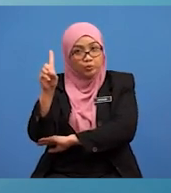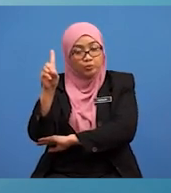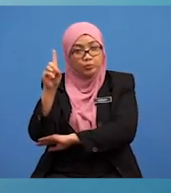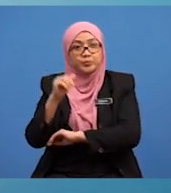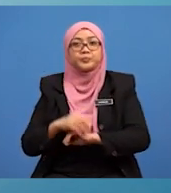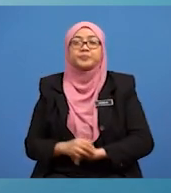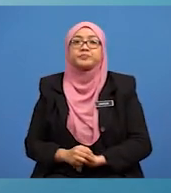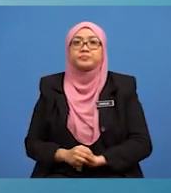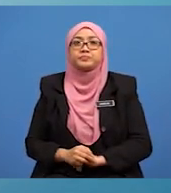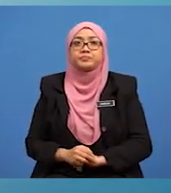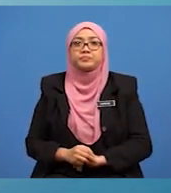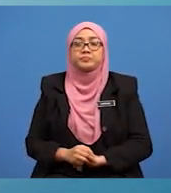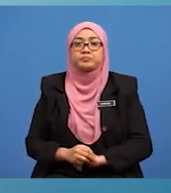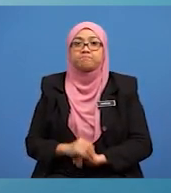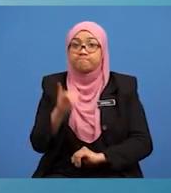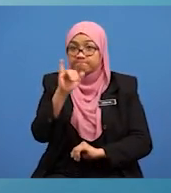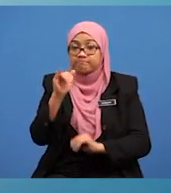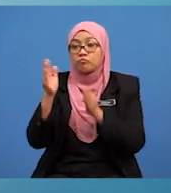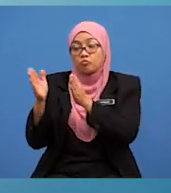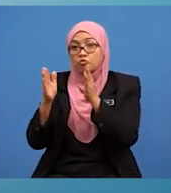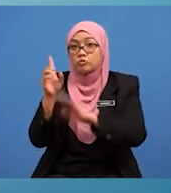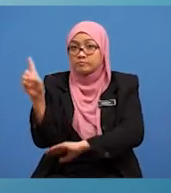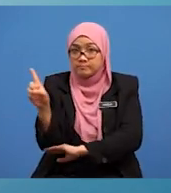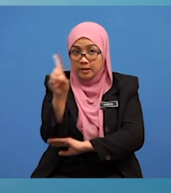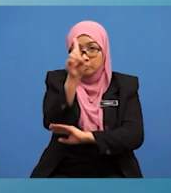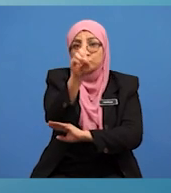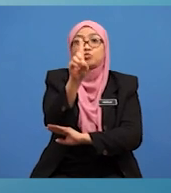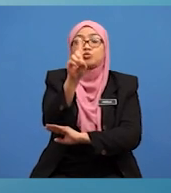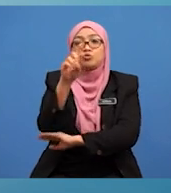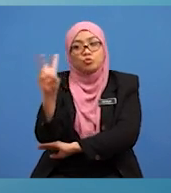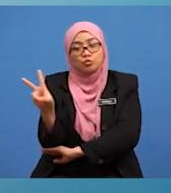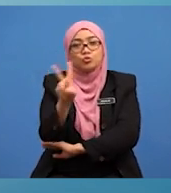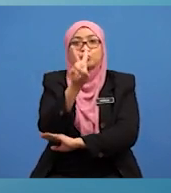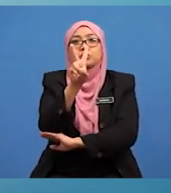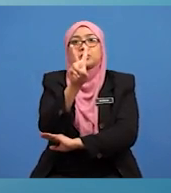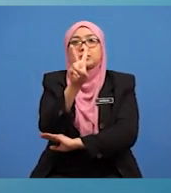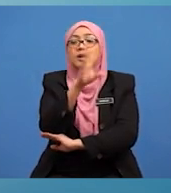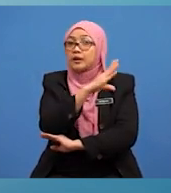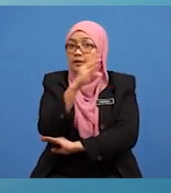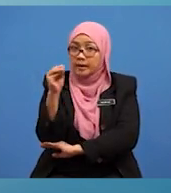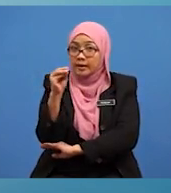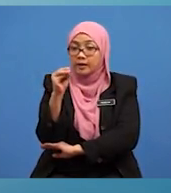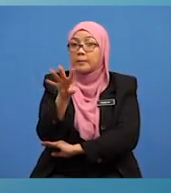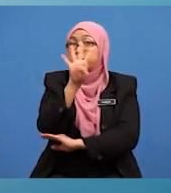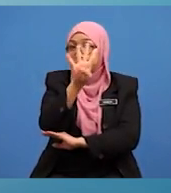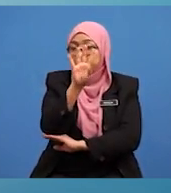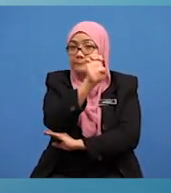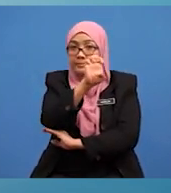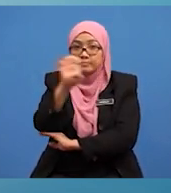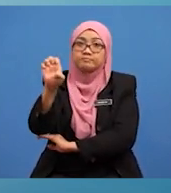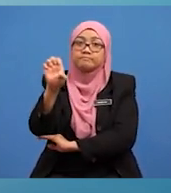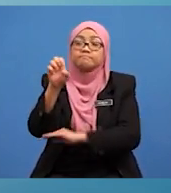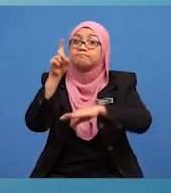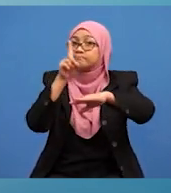1, 2 dan 4 elektron di petala yang